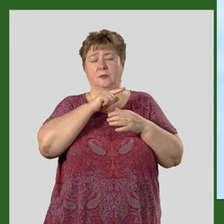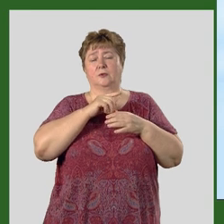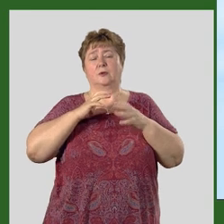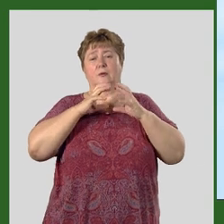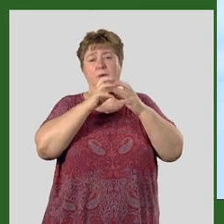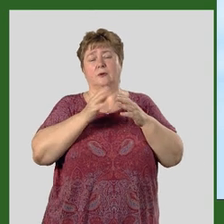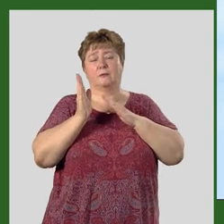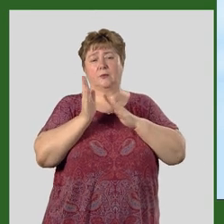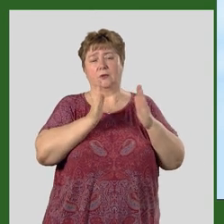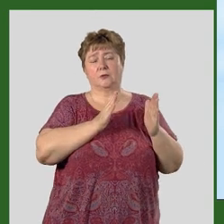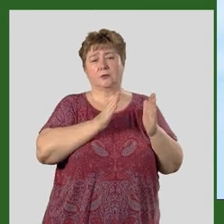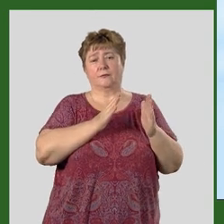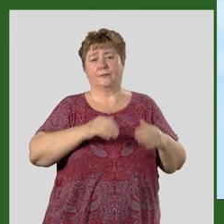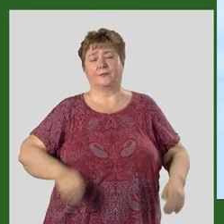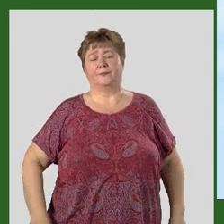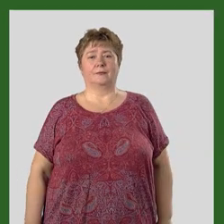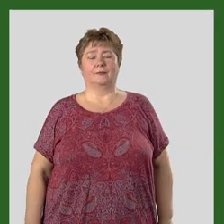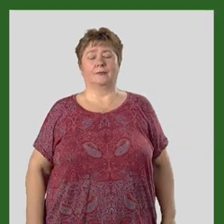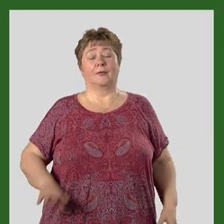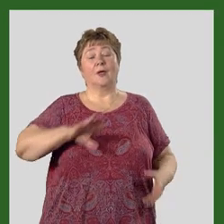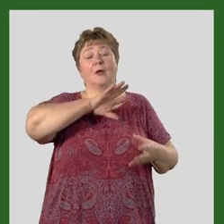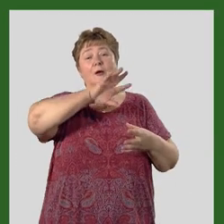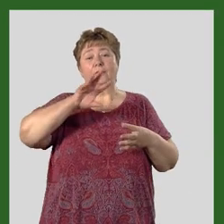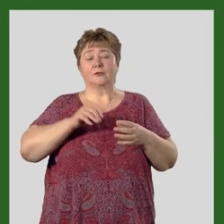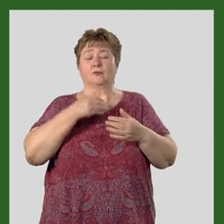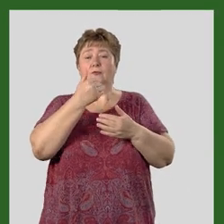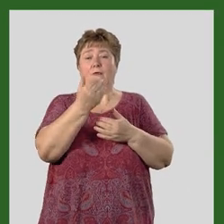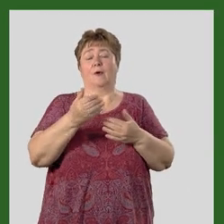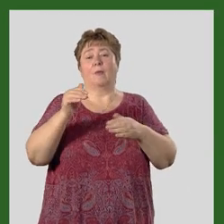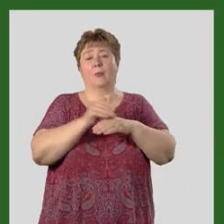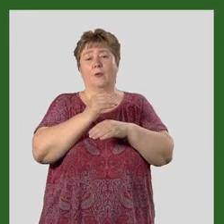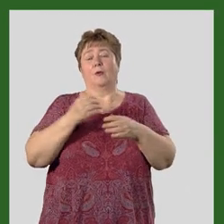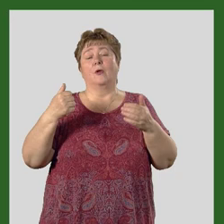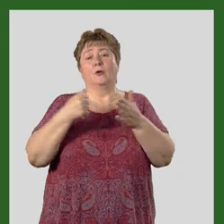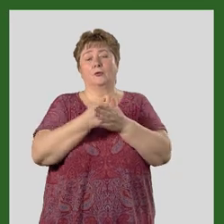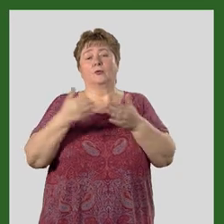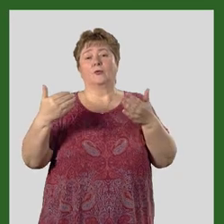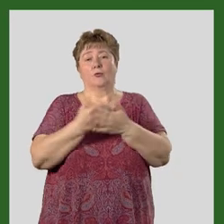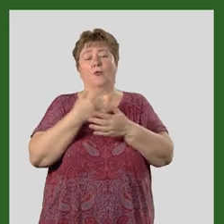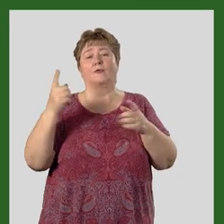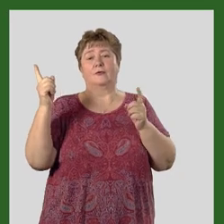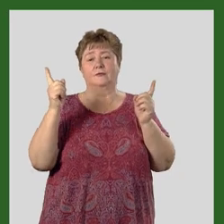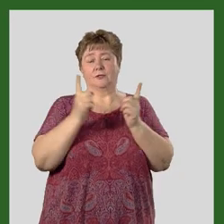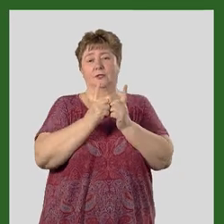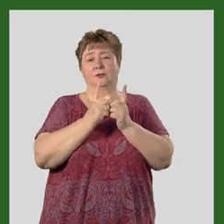социально-экономических мировых процессов. Всего вам доброго! До новых встреч!